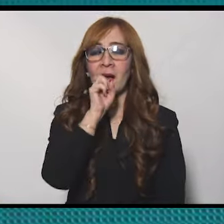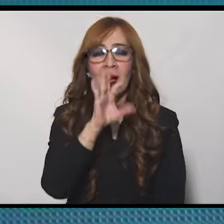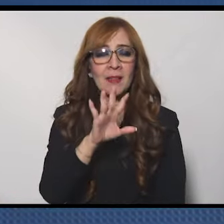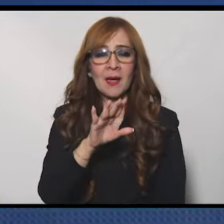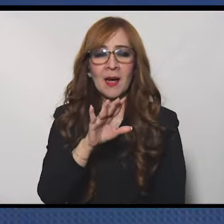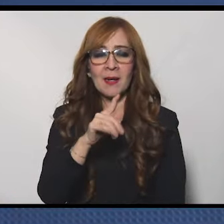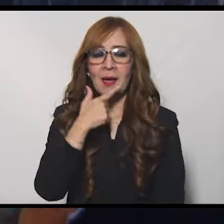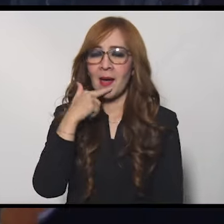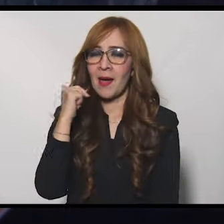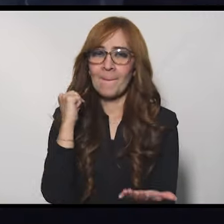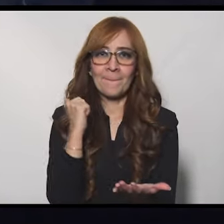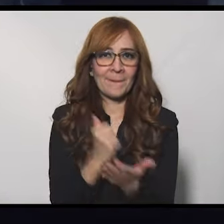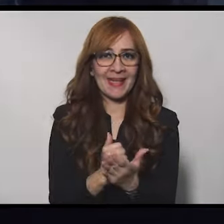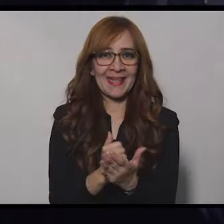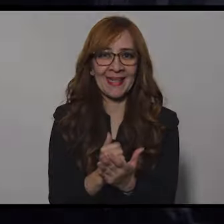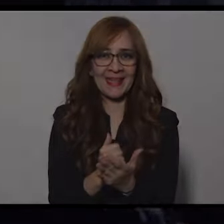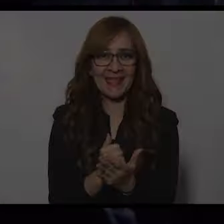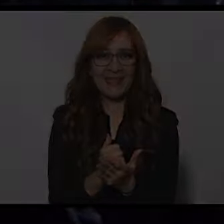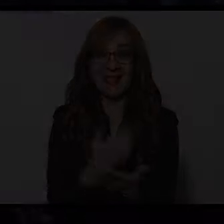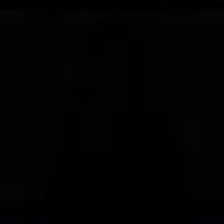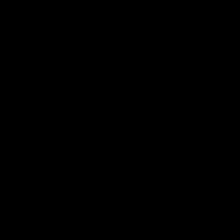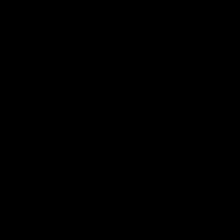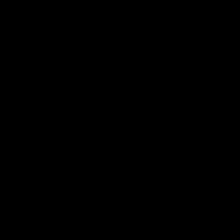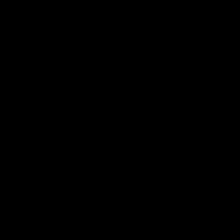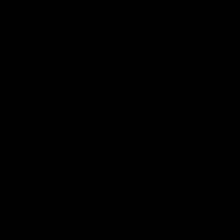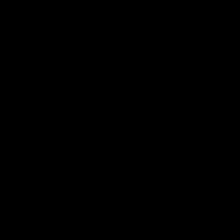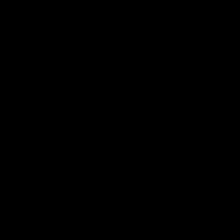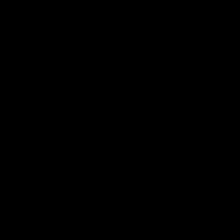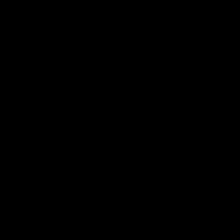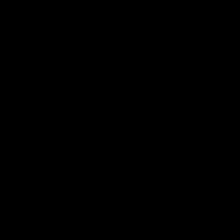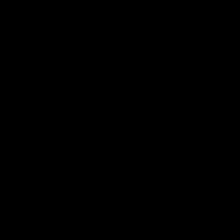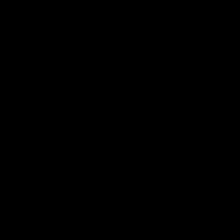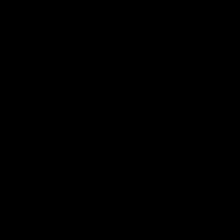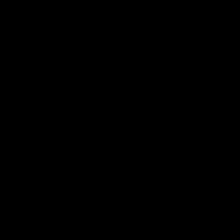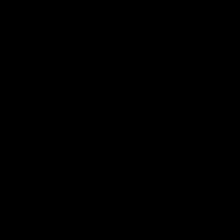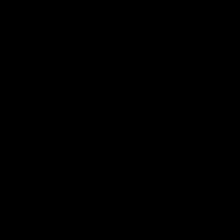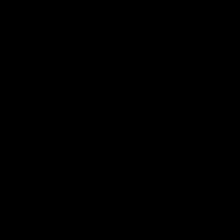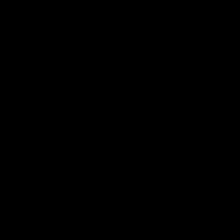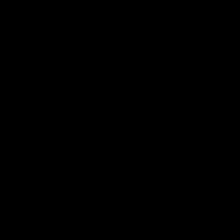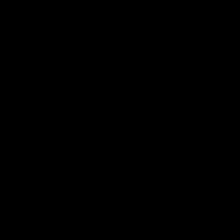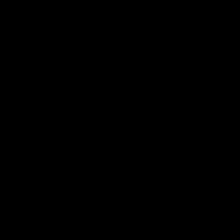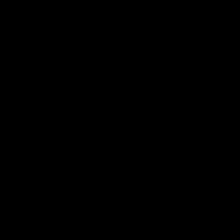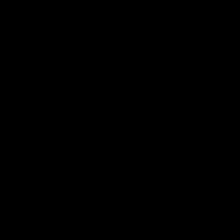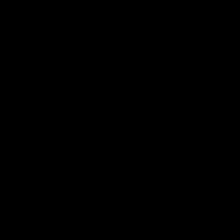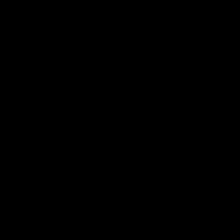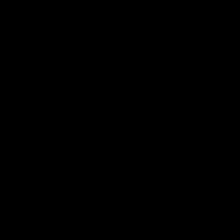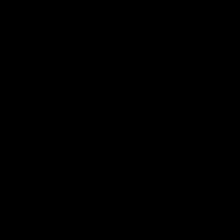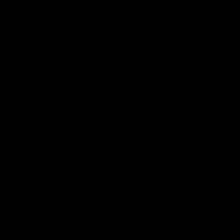amen. Happy Sunday and God bless you all. He picked me up.